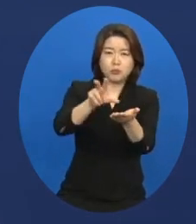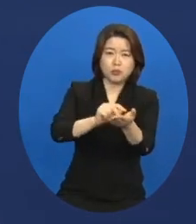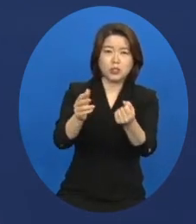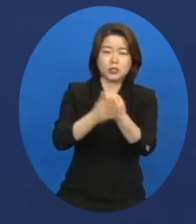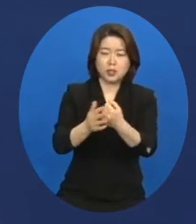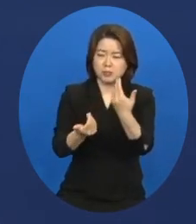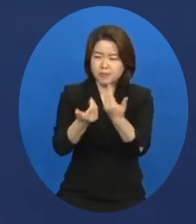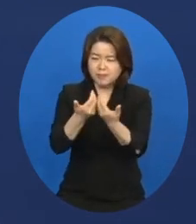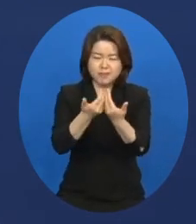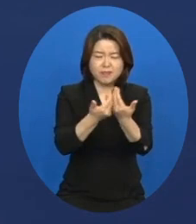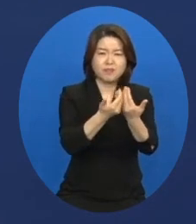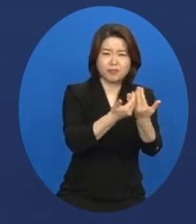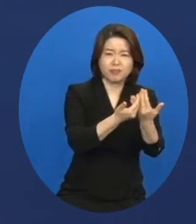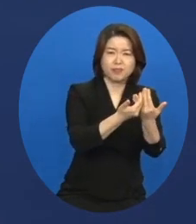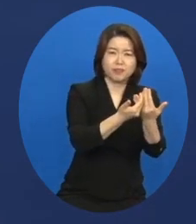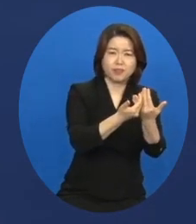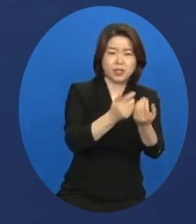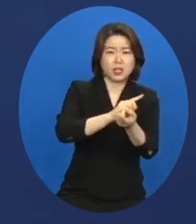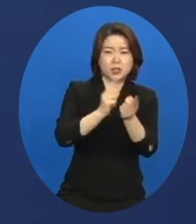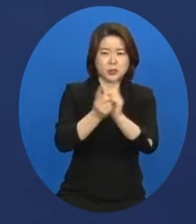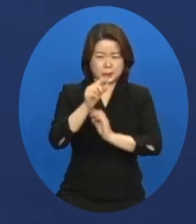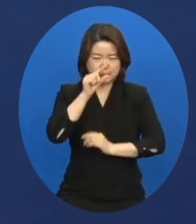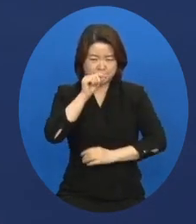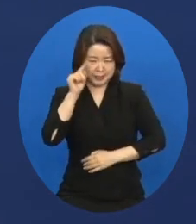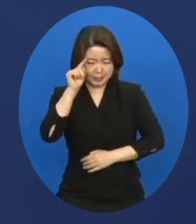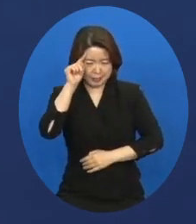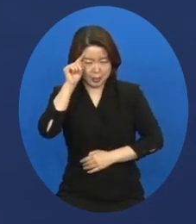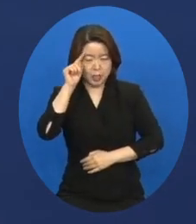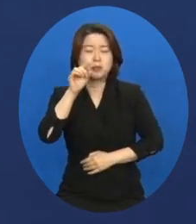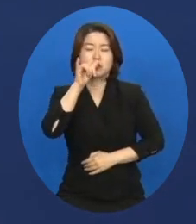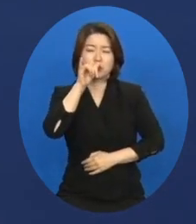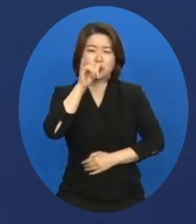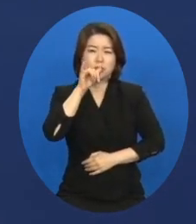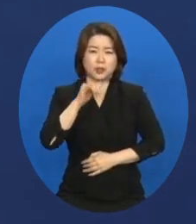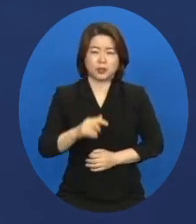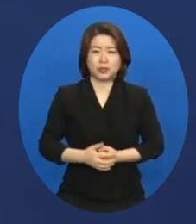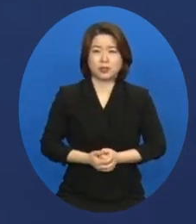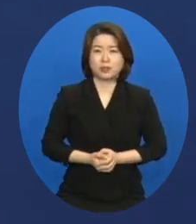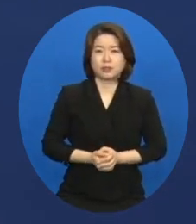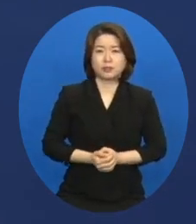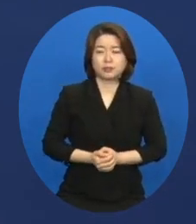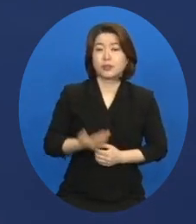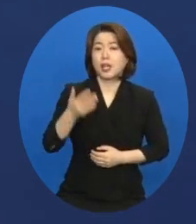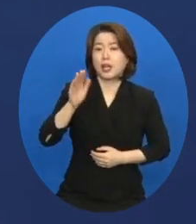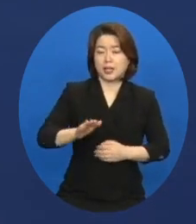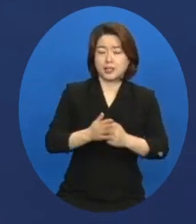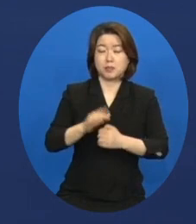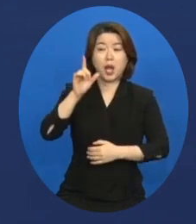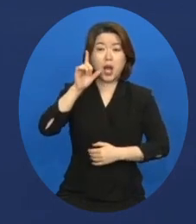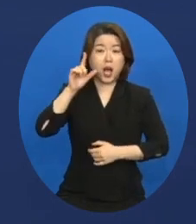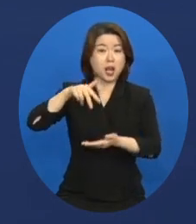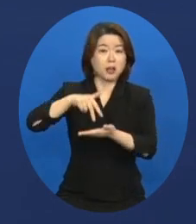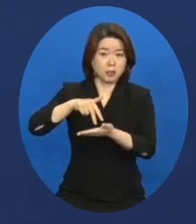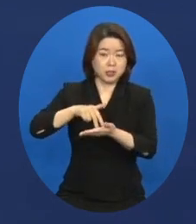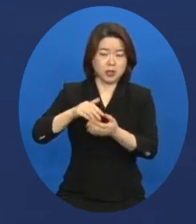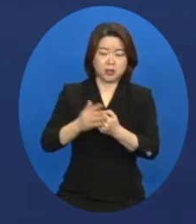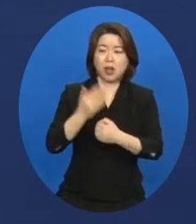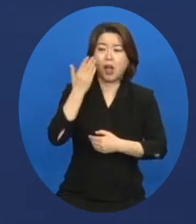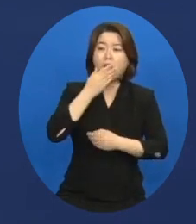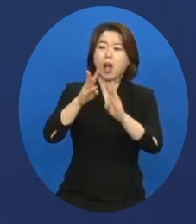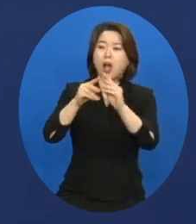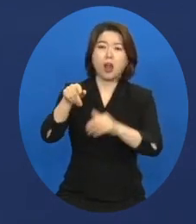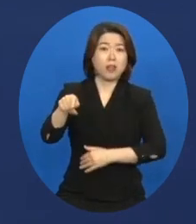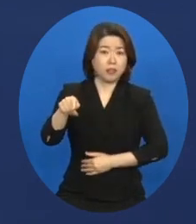계속 갈등하고 서로 예민해하고만 있었습니다. 그러나 갈렙에게는 가나안